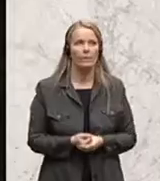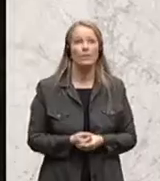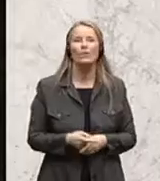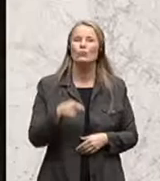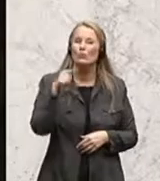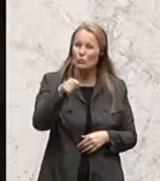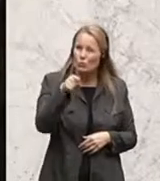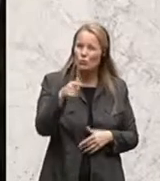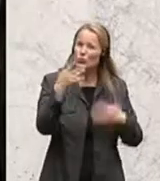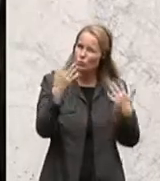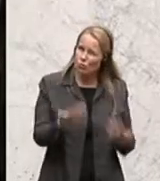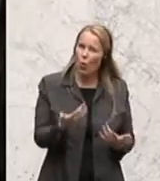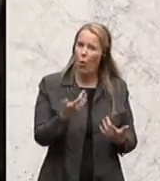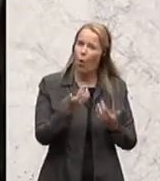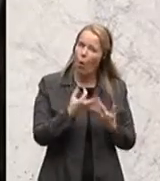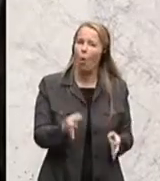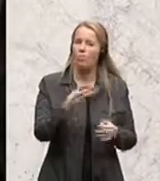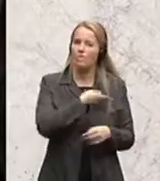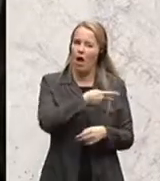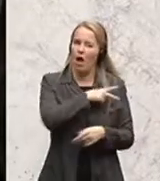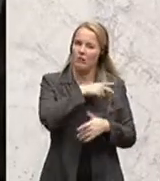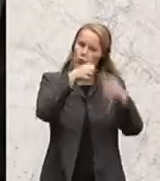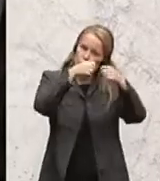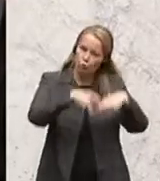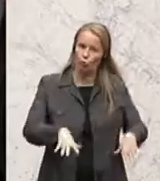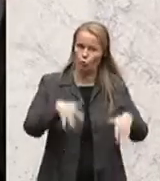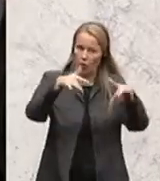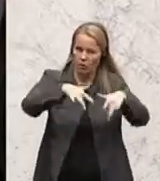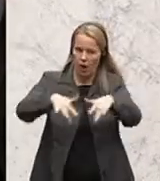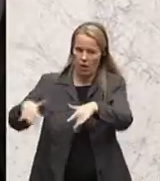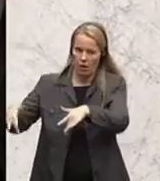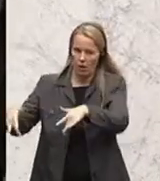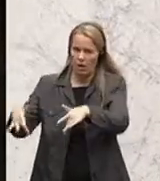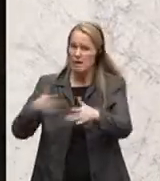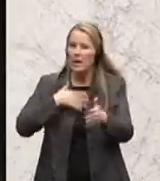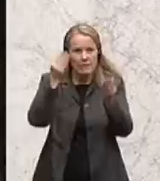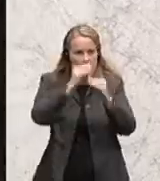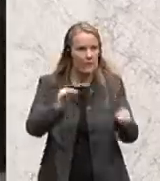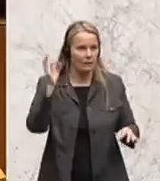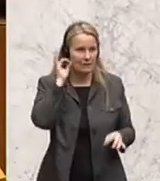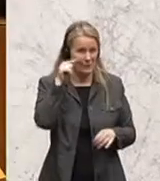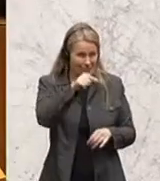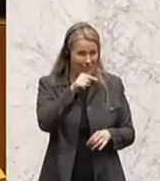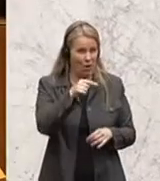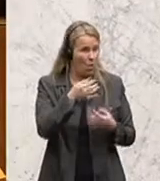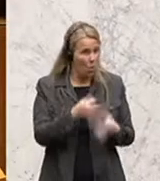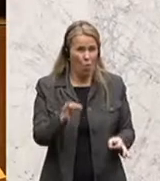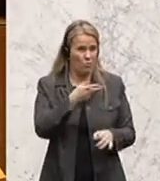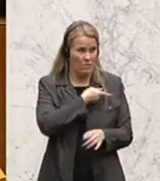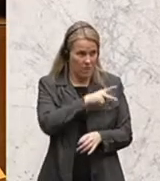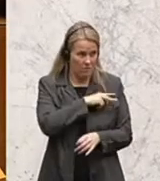Und diese strukturierte Verantwortlichkeit, meine sehr geehrten Damen und Herren, ja, diese Verantwortlichkeit wurde